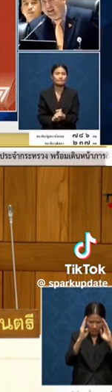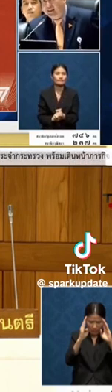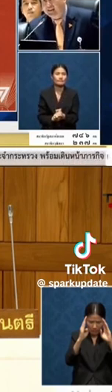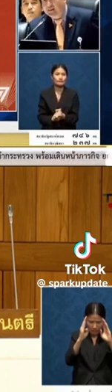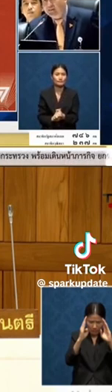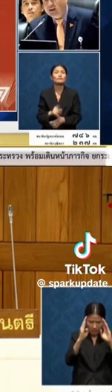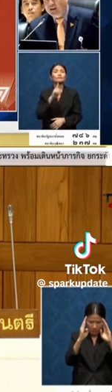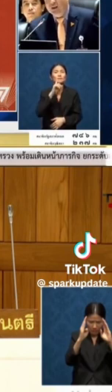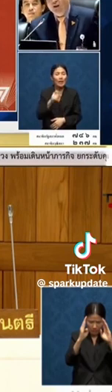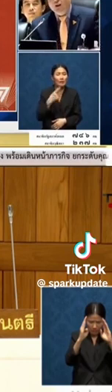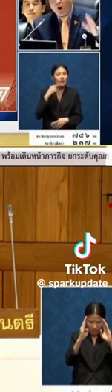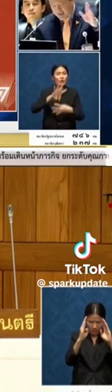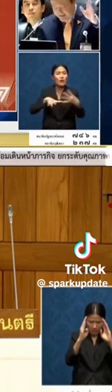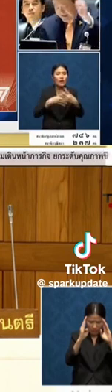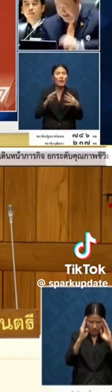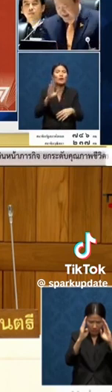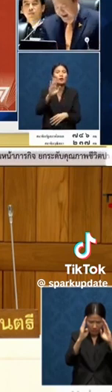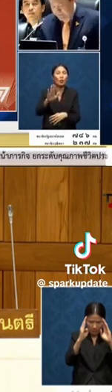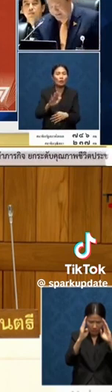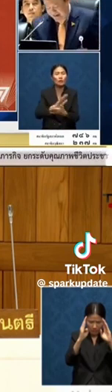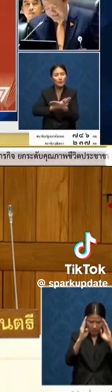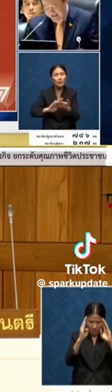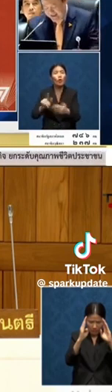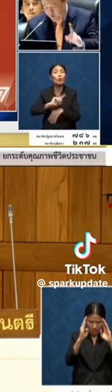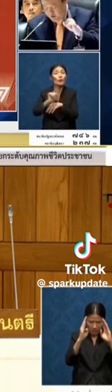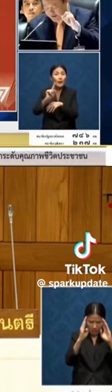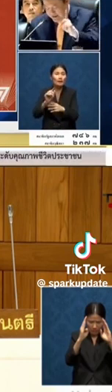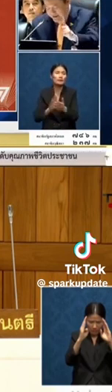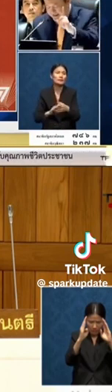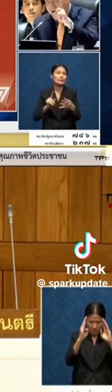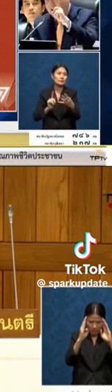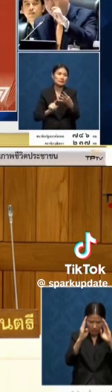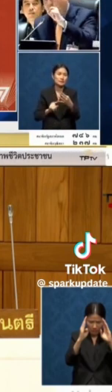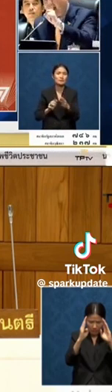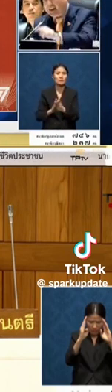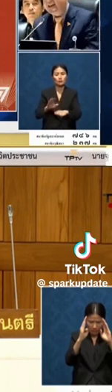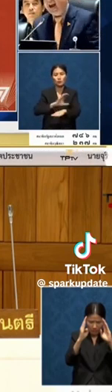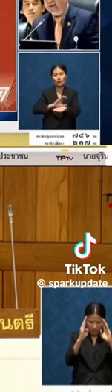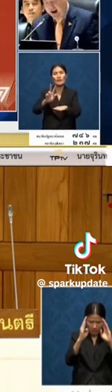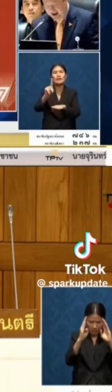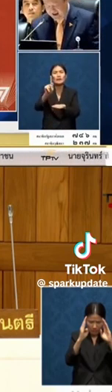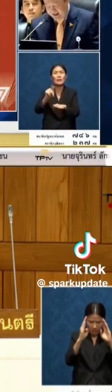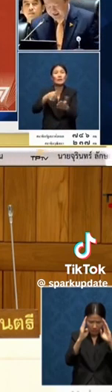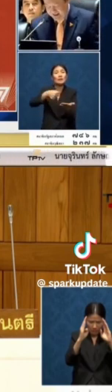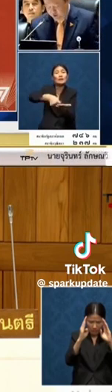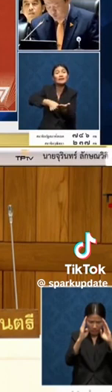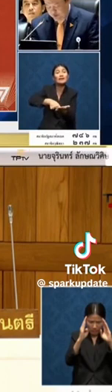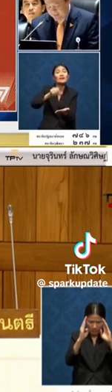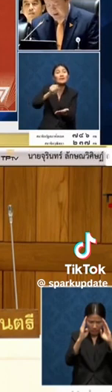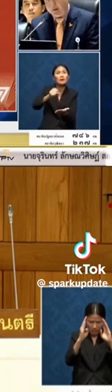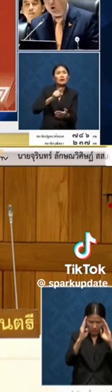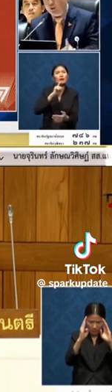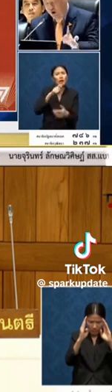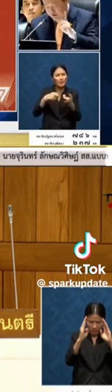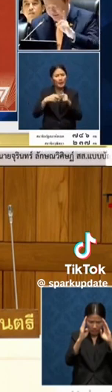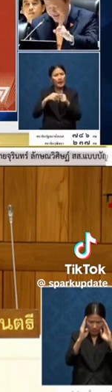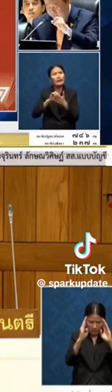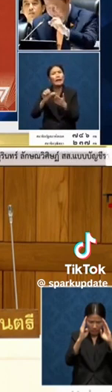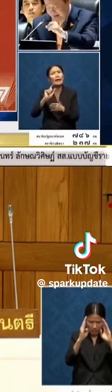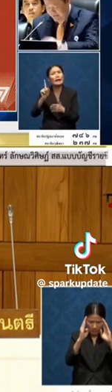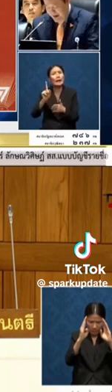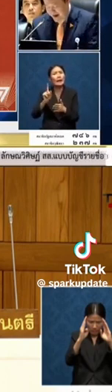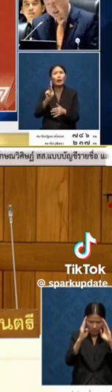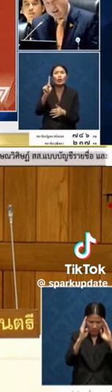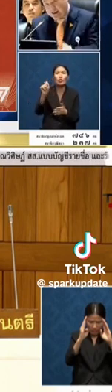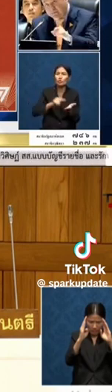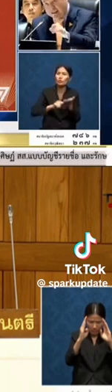ไหร่ข้อที่4นะครับสายสีเขียวท่านจะแก้ไขปัญหานี้อย่างไรท่านส่งตัวเลขไปกับกกต. 40,000